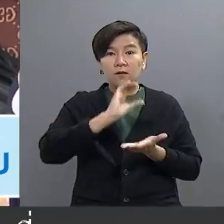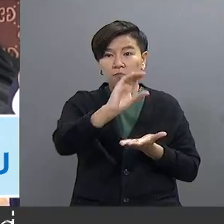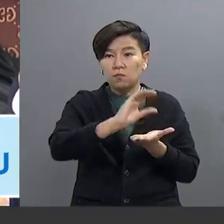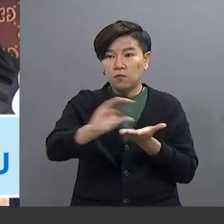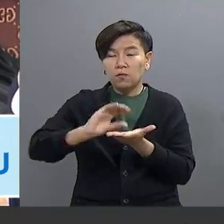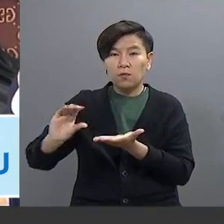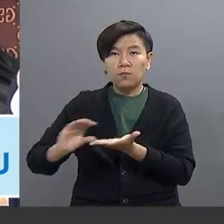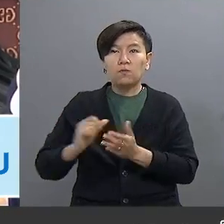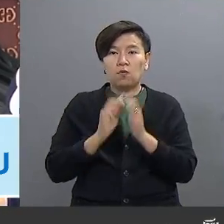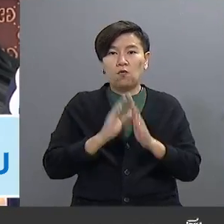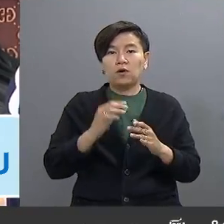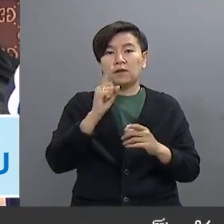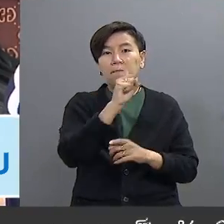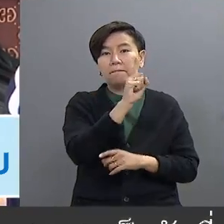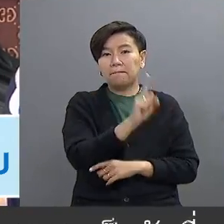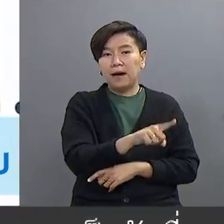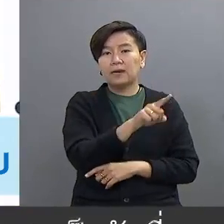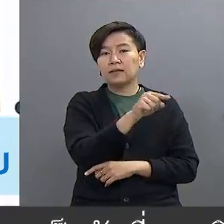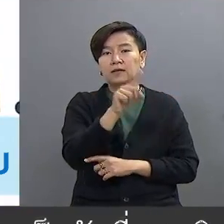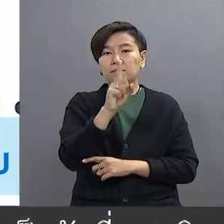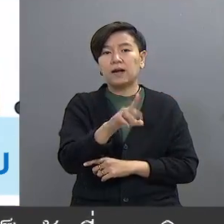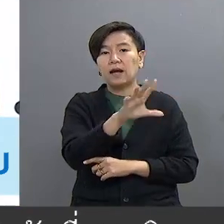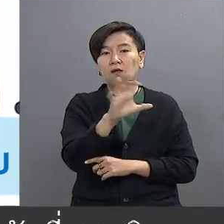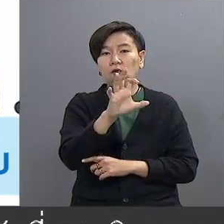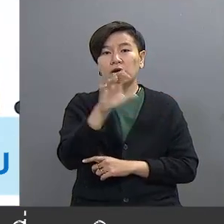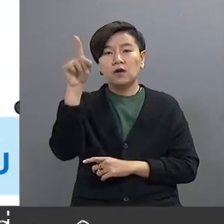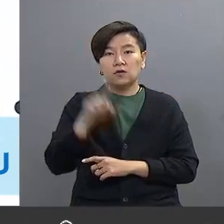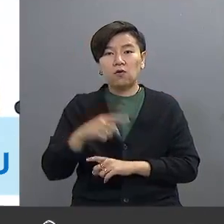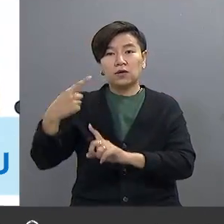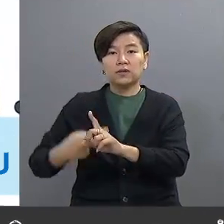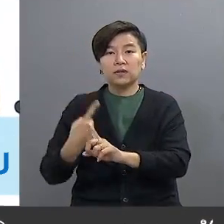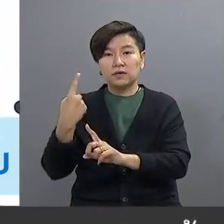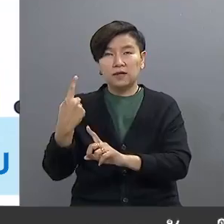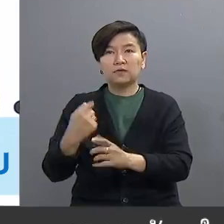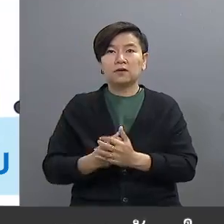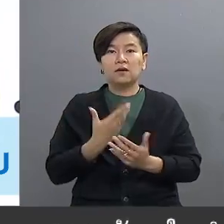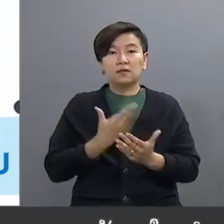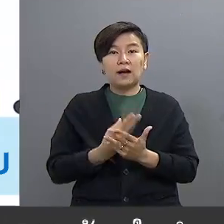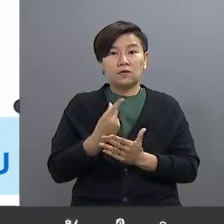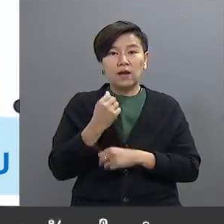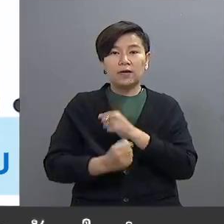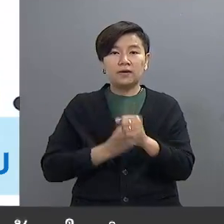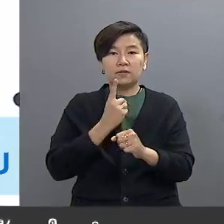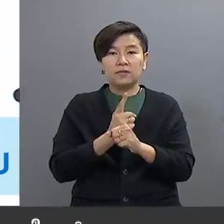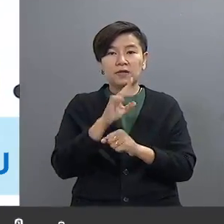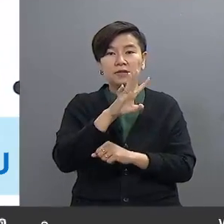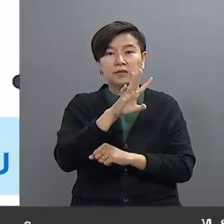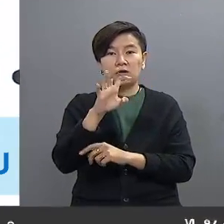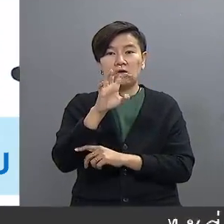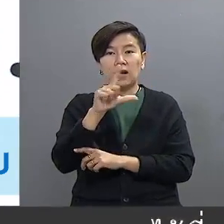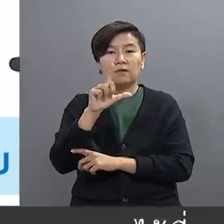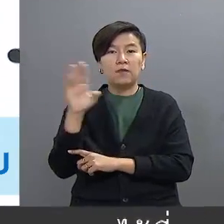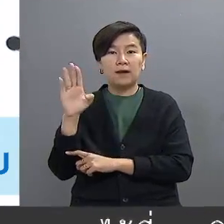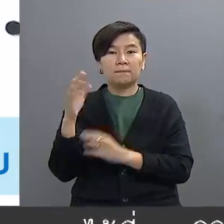รายต่อเดือนหรือประมาณ400ล้านบาทต่อปีอันนี้คิดเป็นเงินนะคะและตอนนี้กองทุนเนี่ย